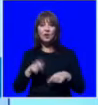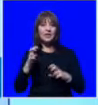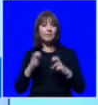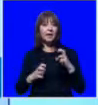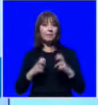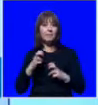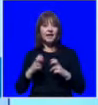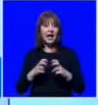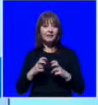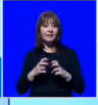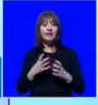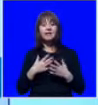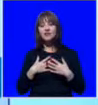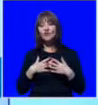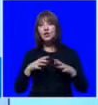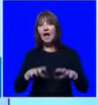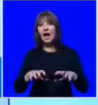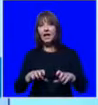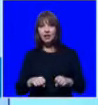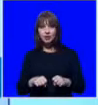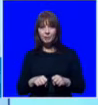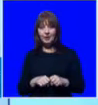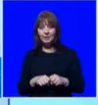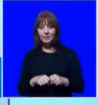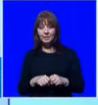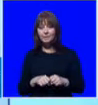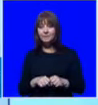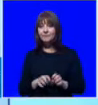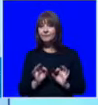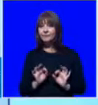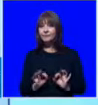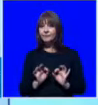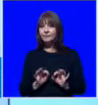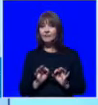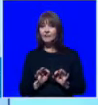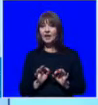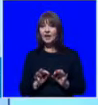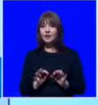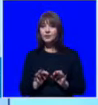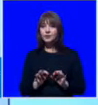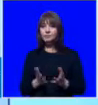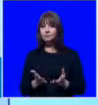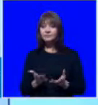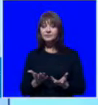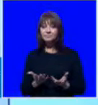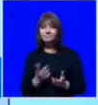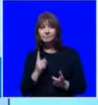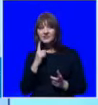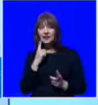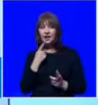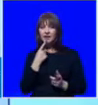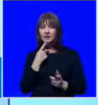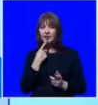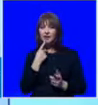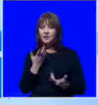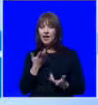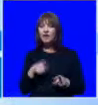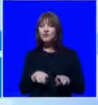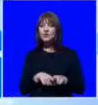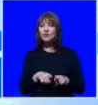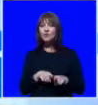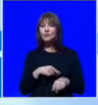за определени свои ангажименти. Така че, как да кажа? И в същото време